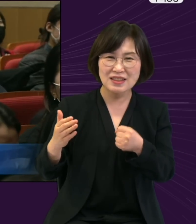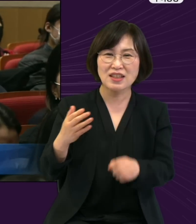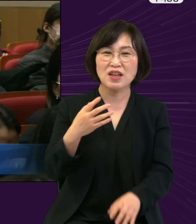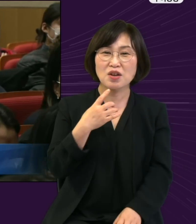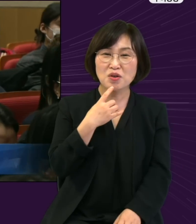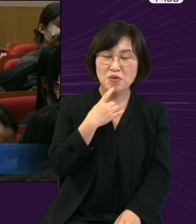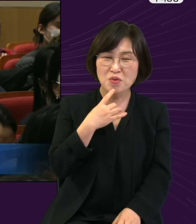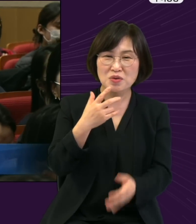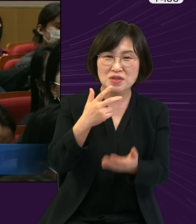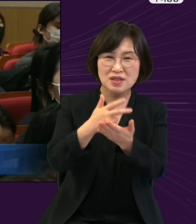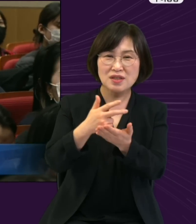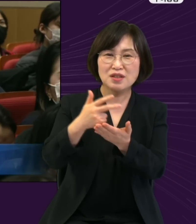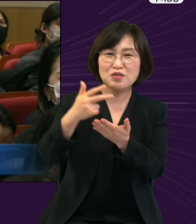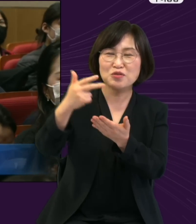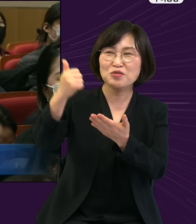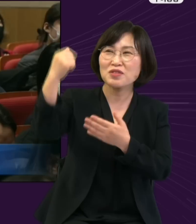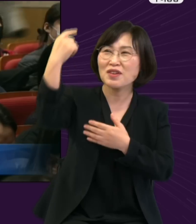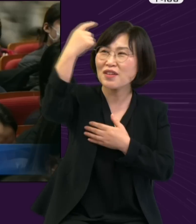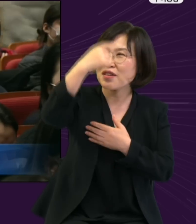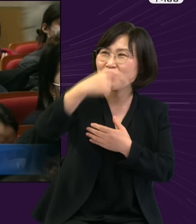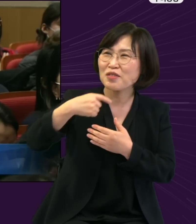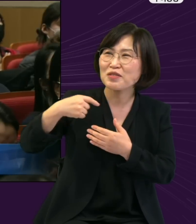오직 주의 얼굴